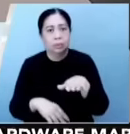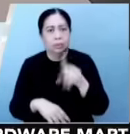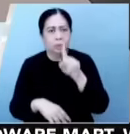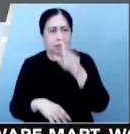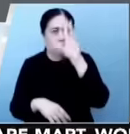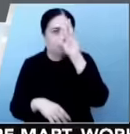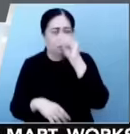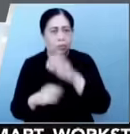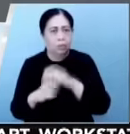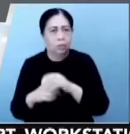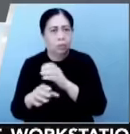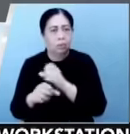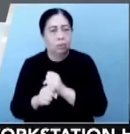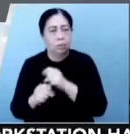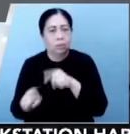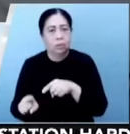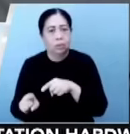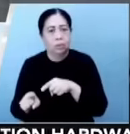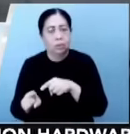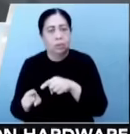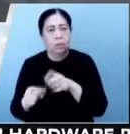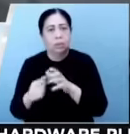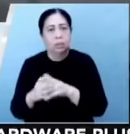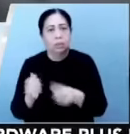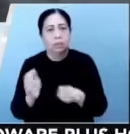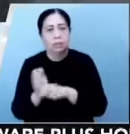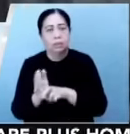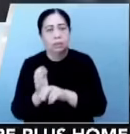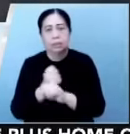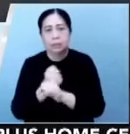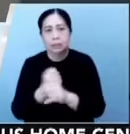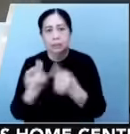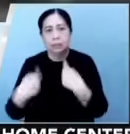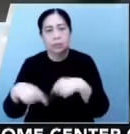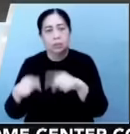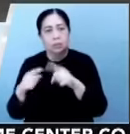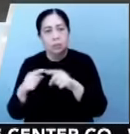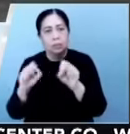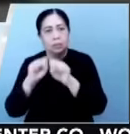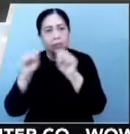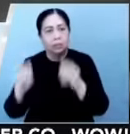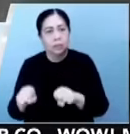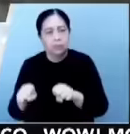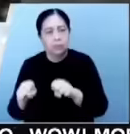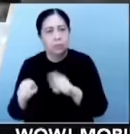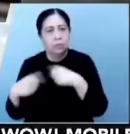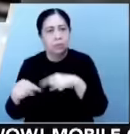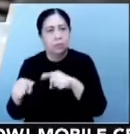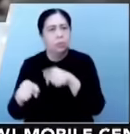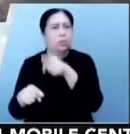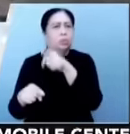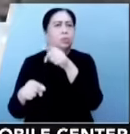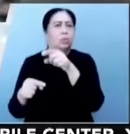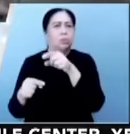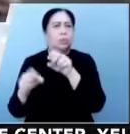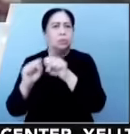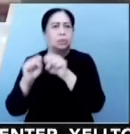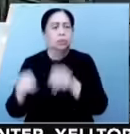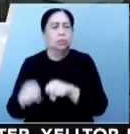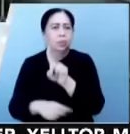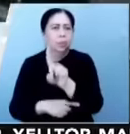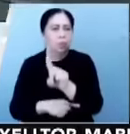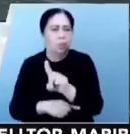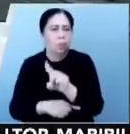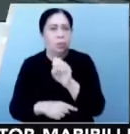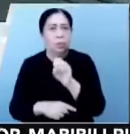sa bata, isakay sa jeep, papunta sa station, yung papunta sa doon, sa may station 1. So from